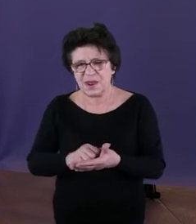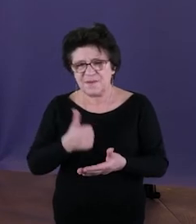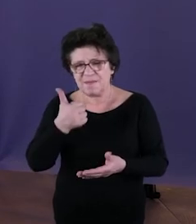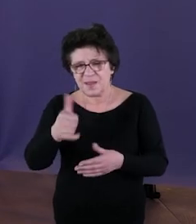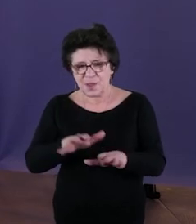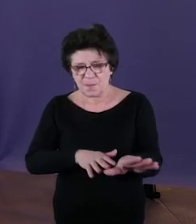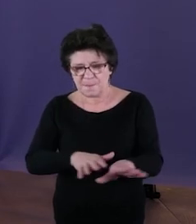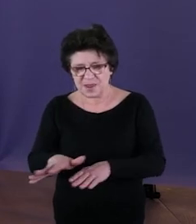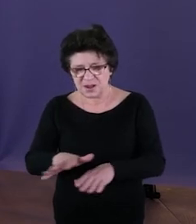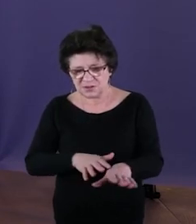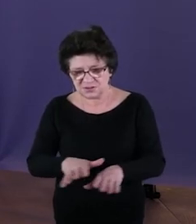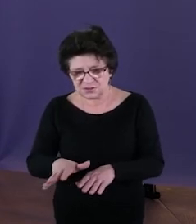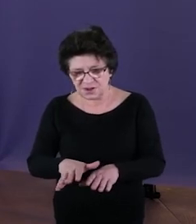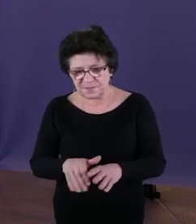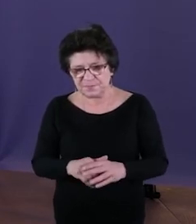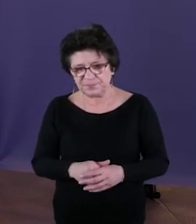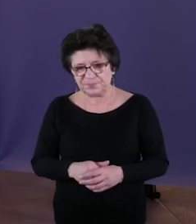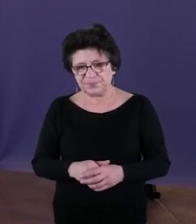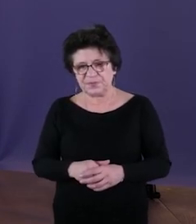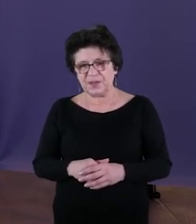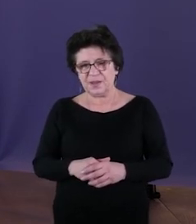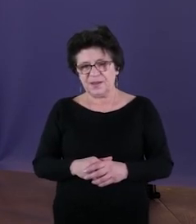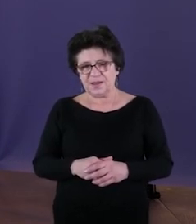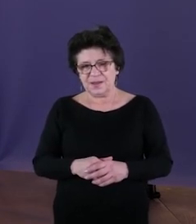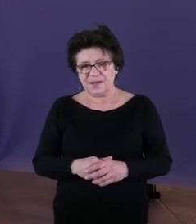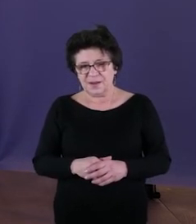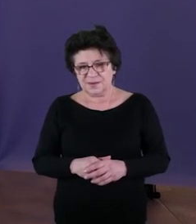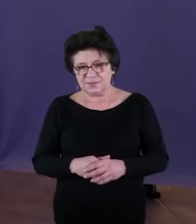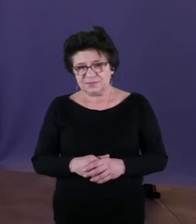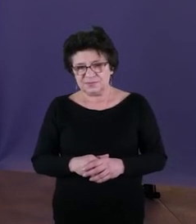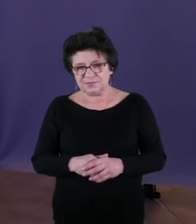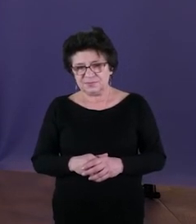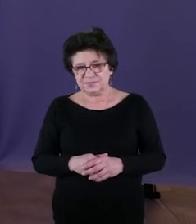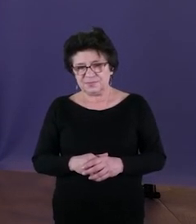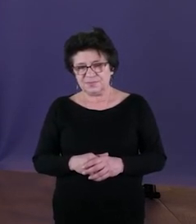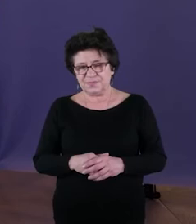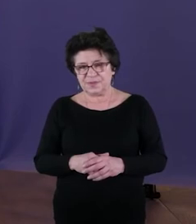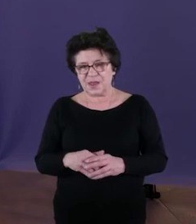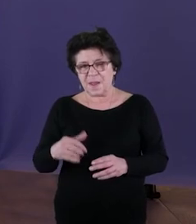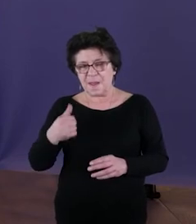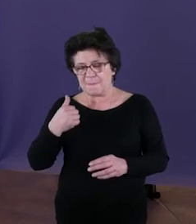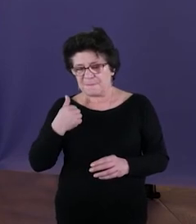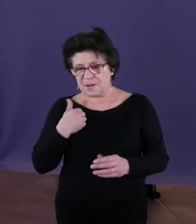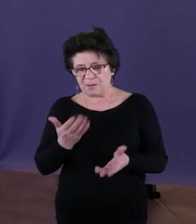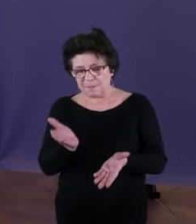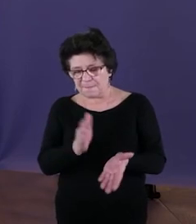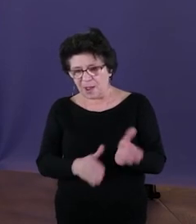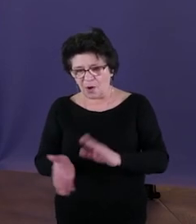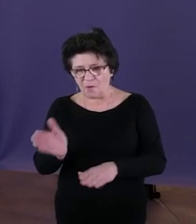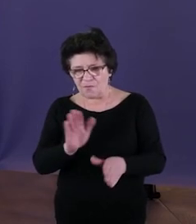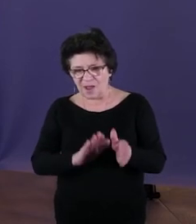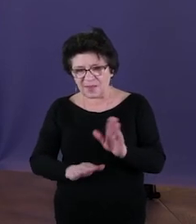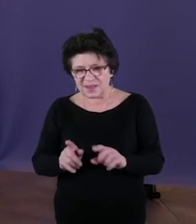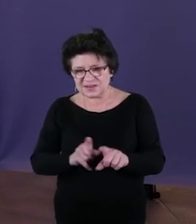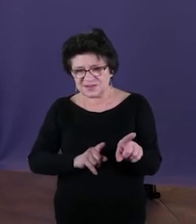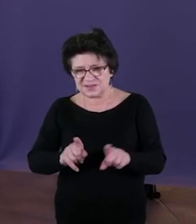jednym miejsce i opatrywane takim znaczkiem bardzo prostym h Himmler i